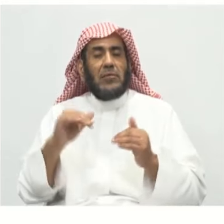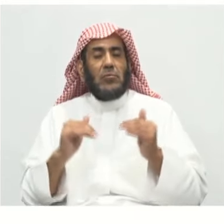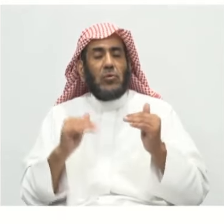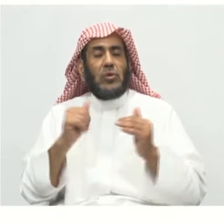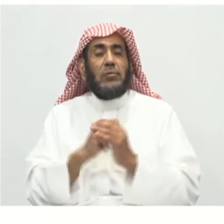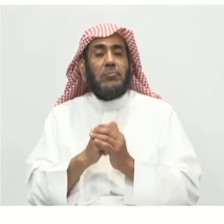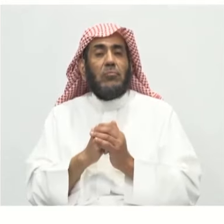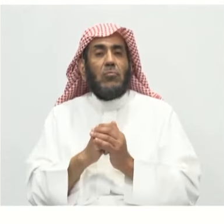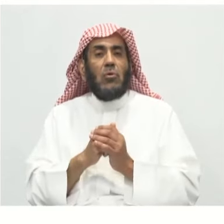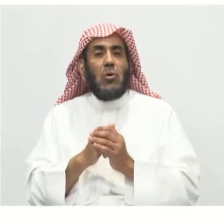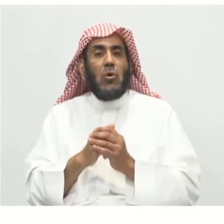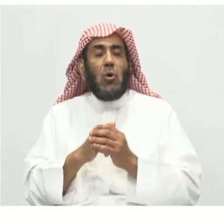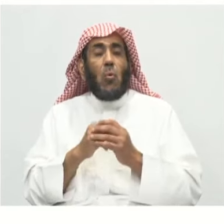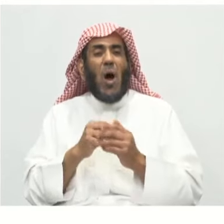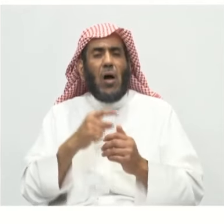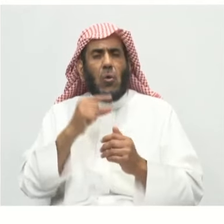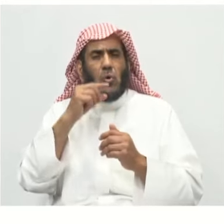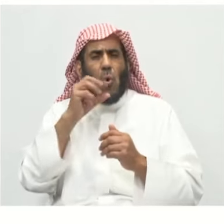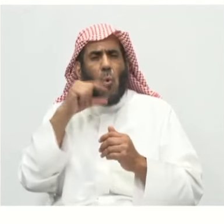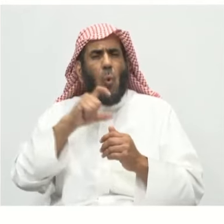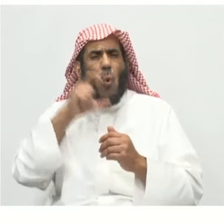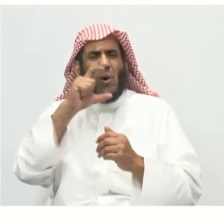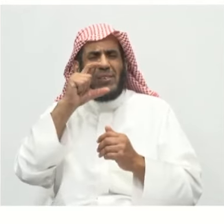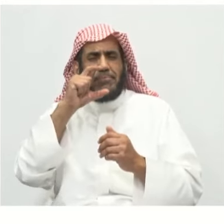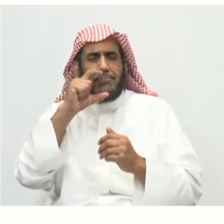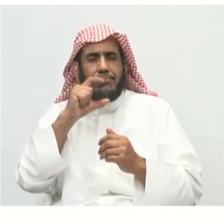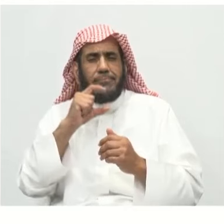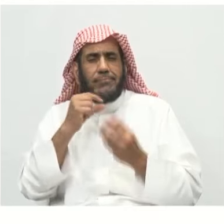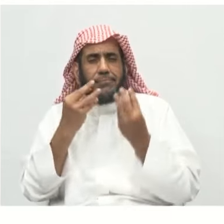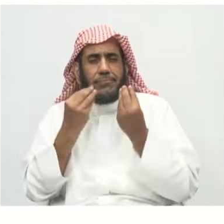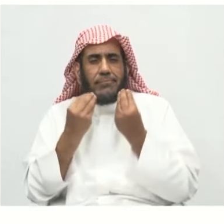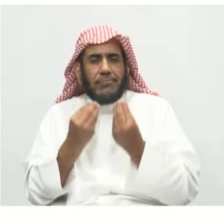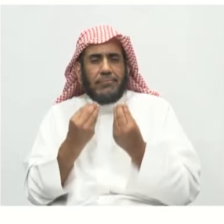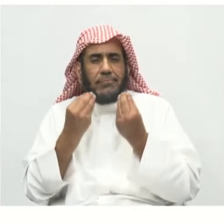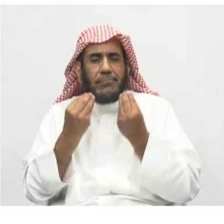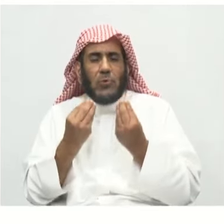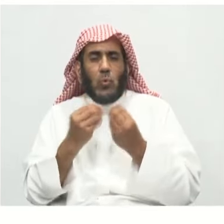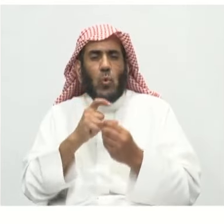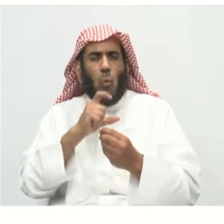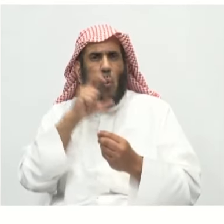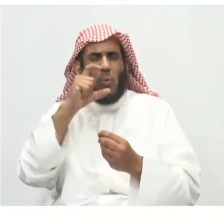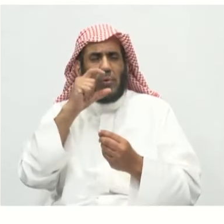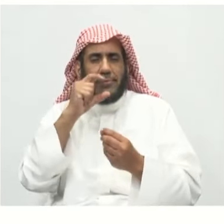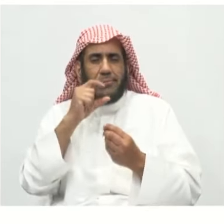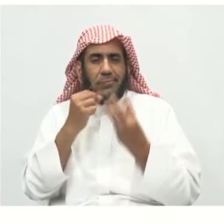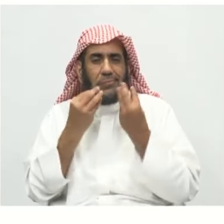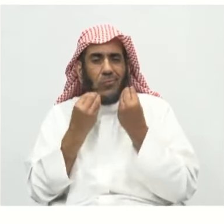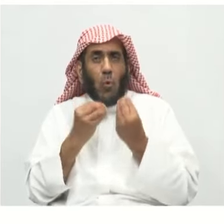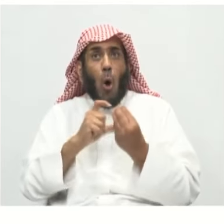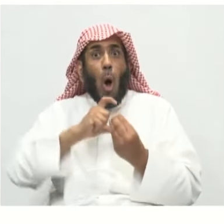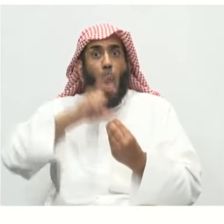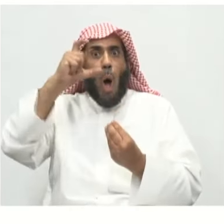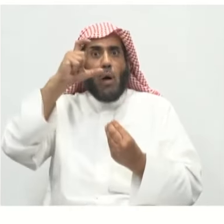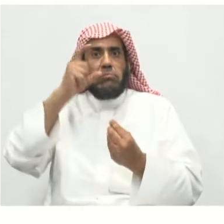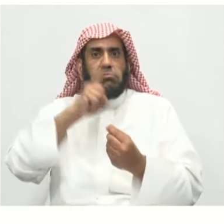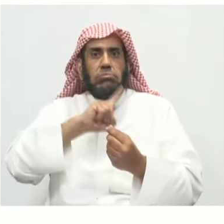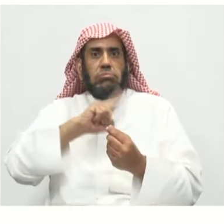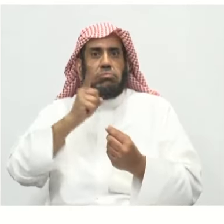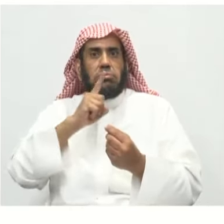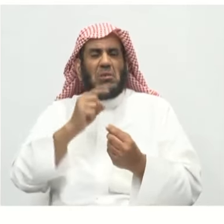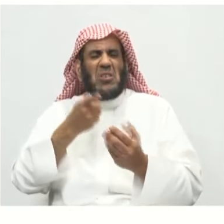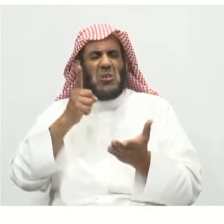وتوسط واغضض من صوتك اغضض من صوتك والمقصود بها هنا اخفض من صوتك اي ذكر